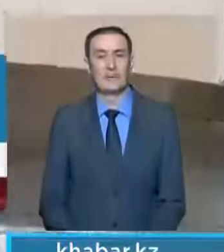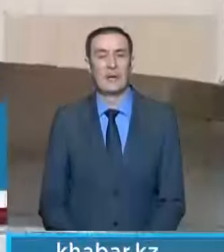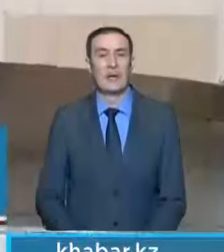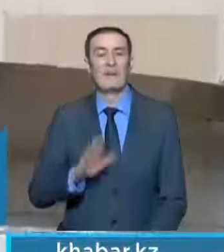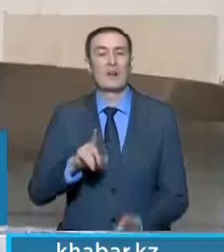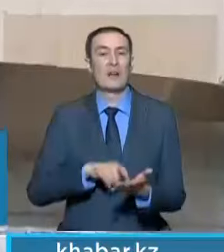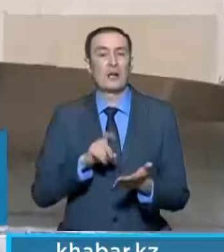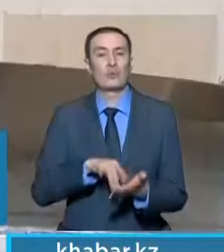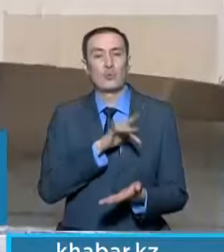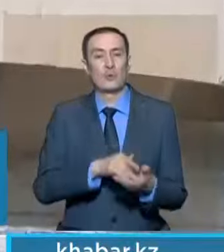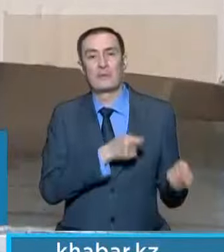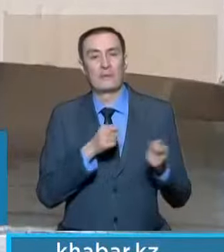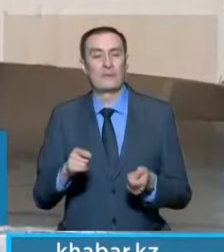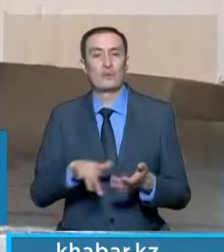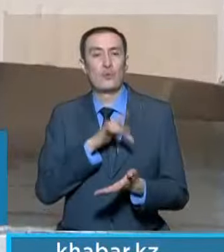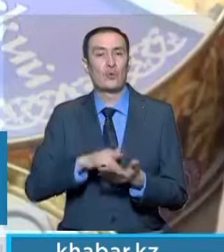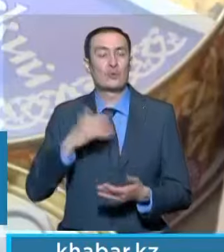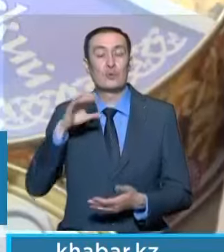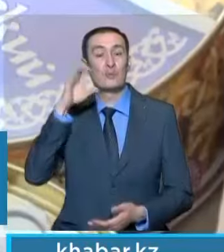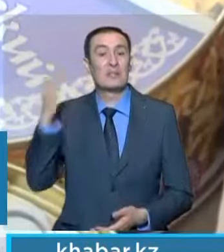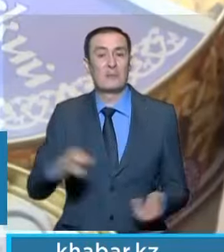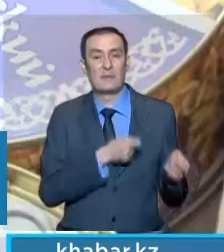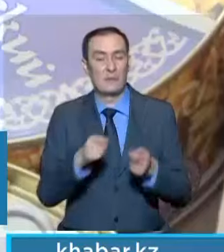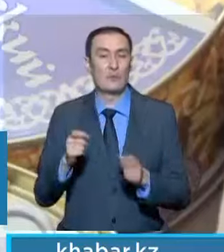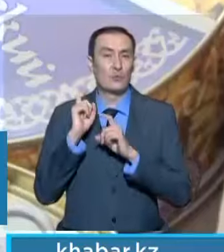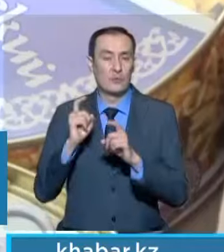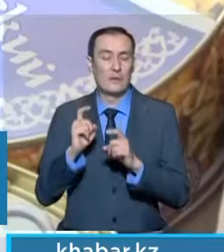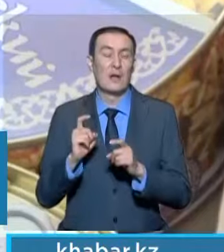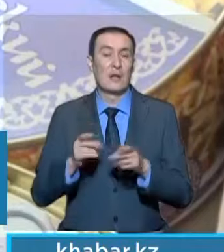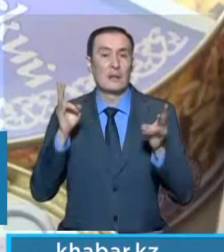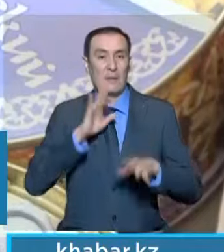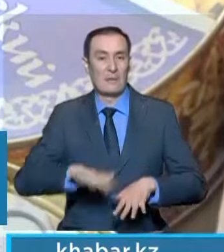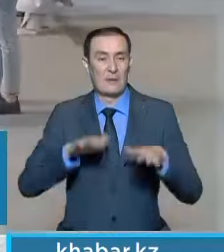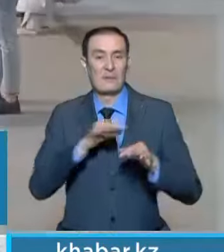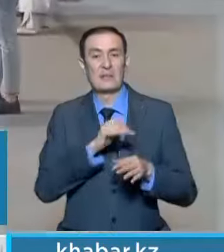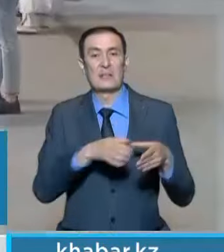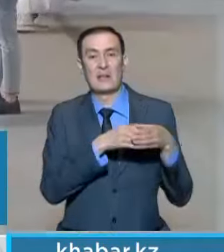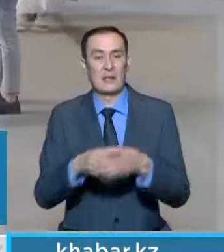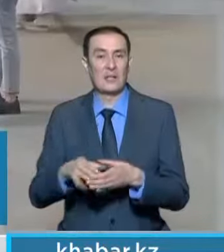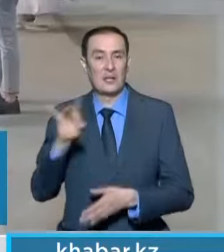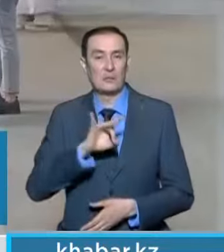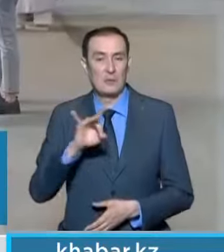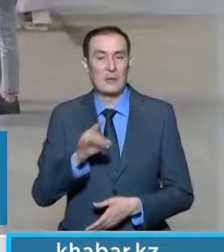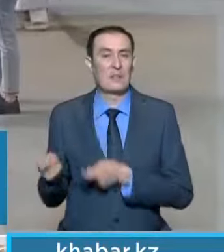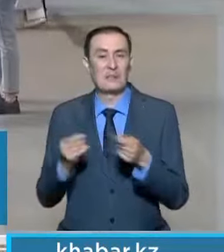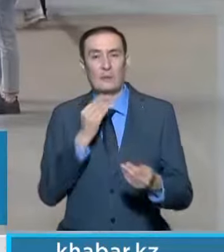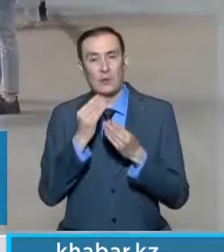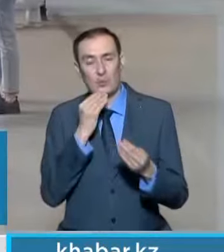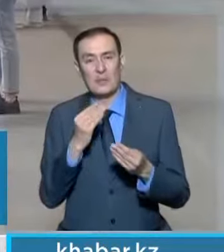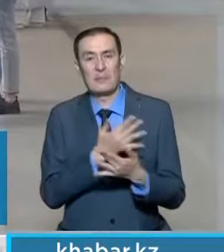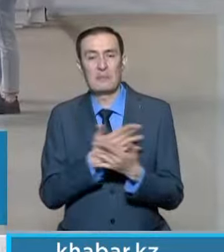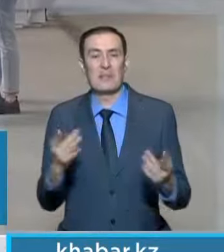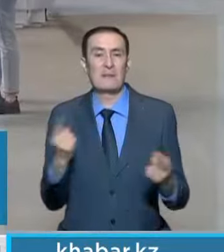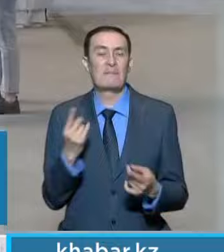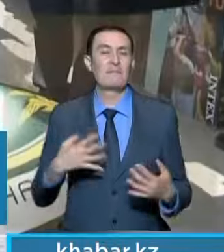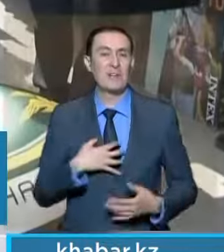В Караганду прибыла гуманитарная помощь из Узбекистана для регионов, пострадавших от паводков. Официальная делегация соседней республики доставила продукты и предметы